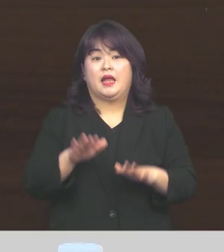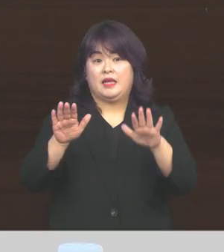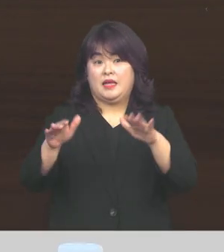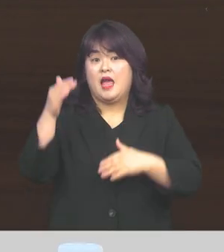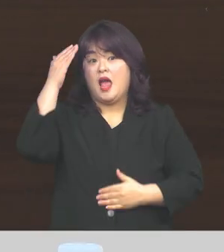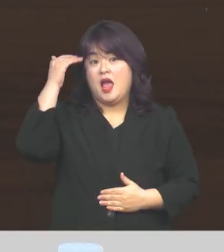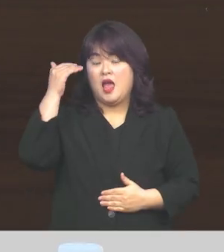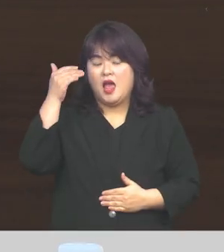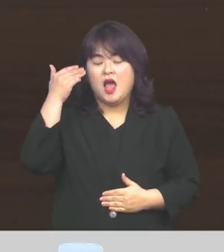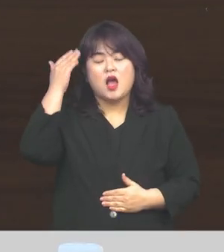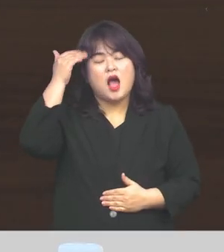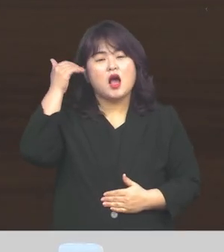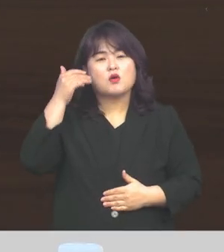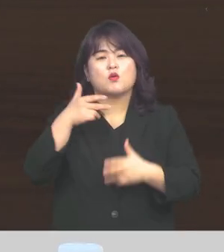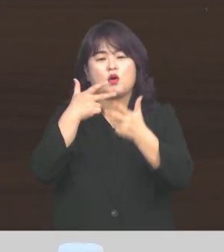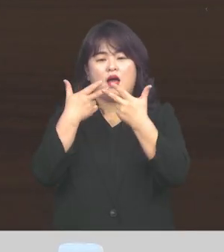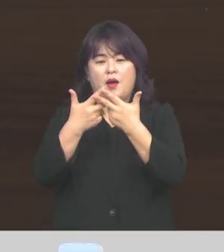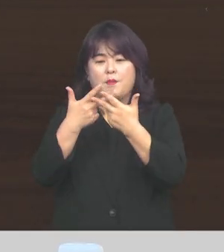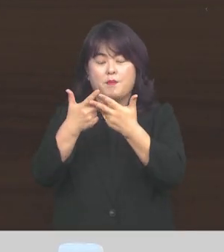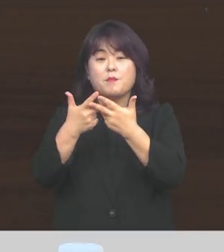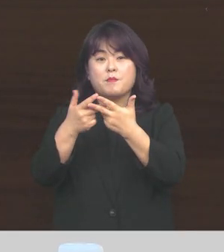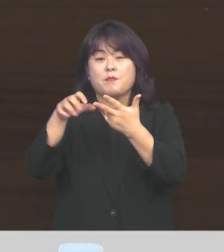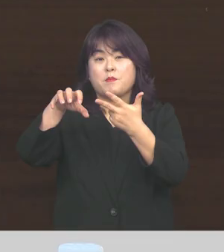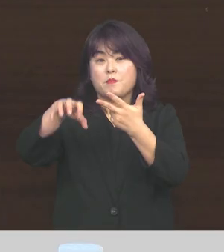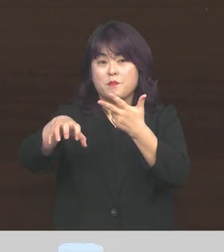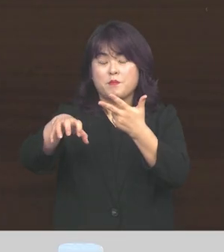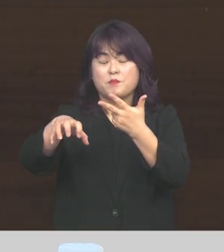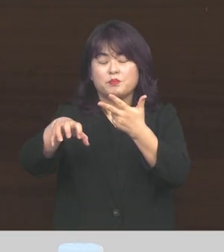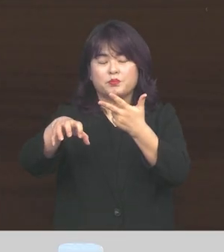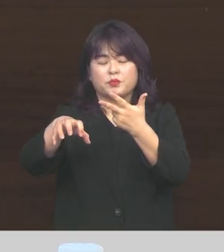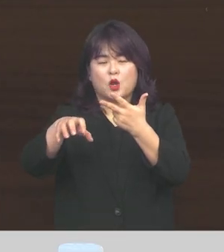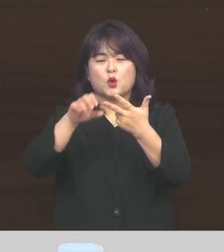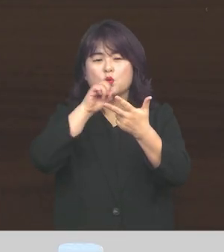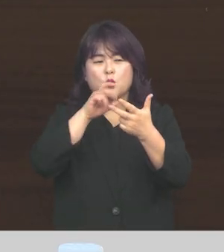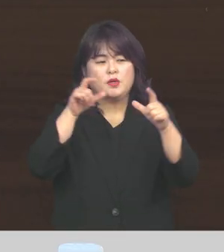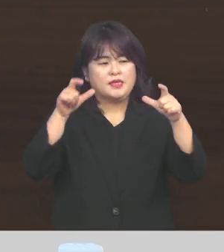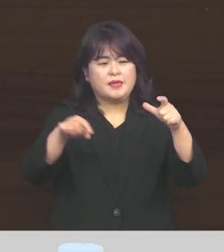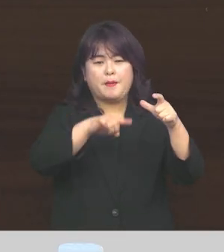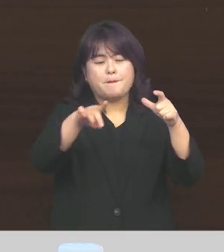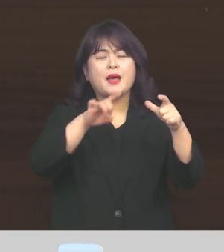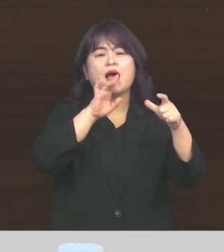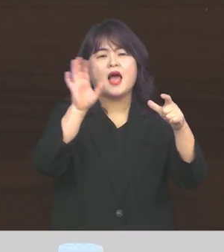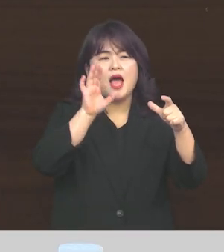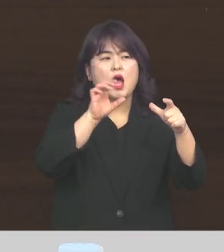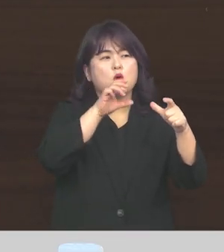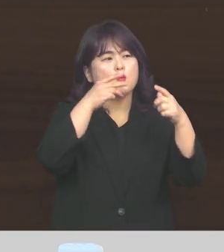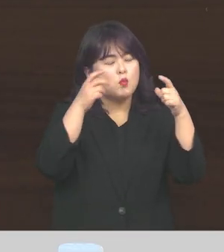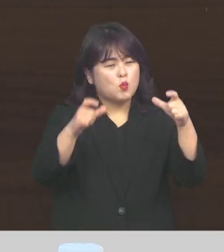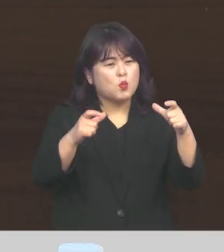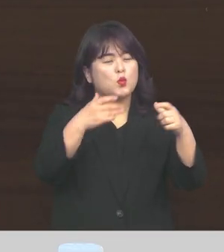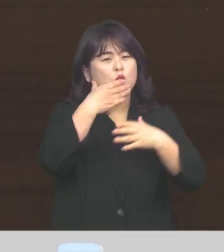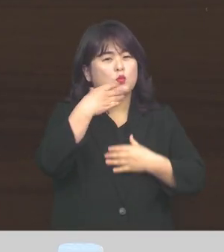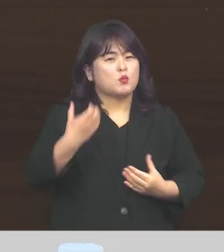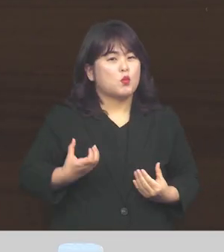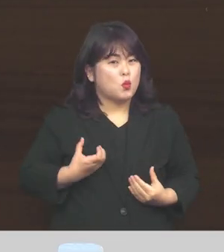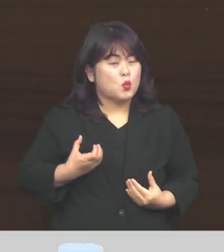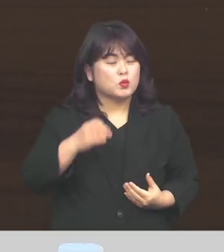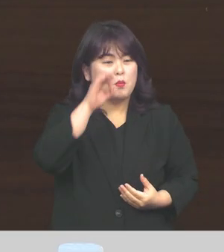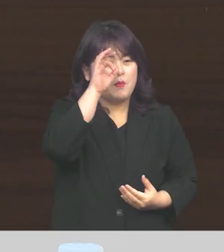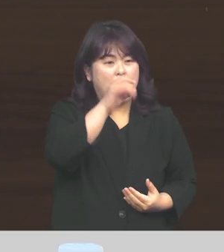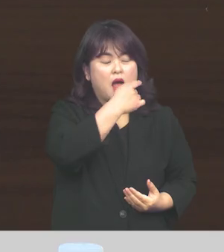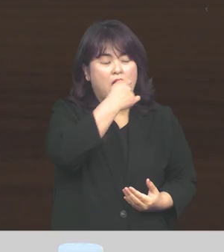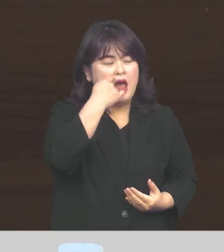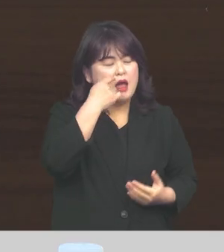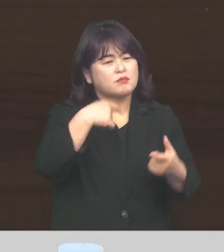협회가 용인 시민뿐만 아니라 용인을 모델로 바라보고 있는